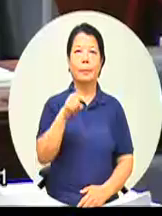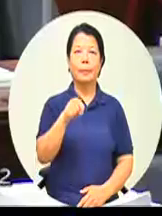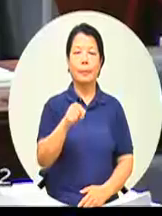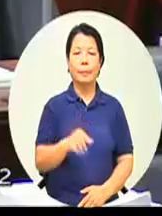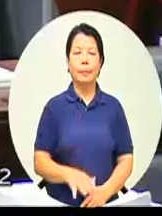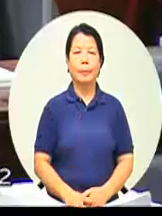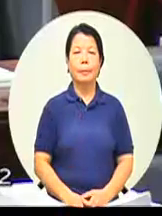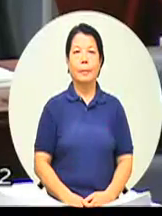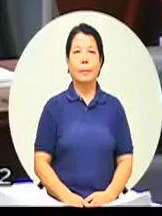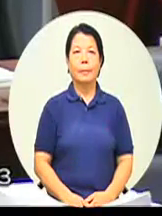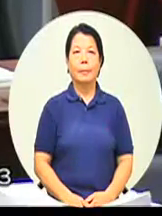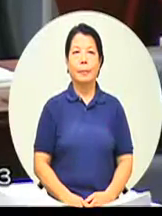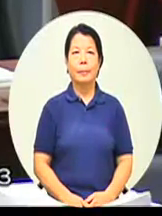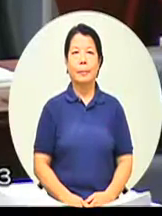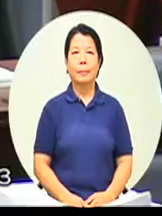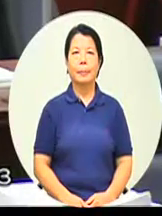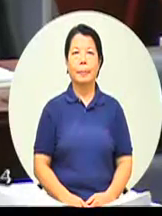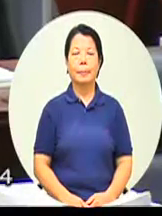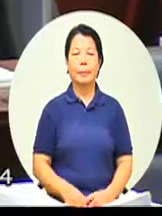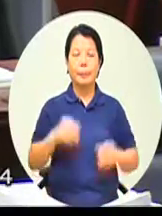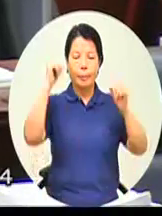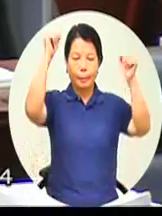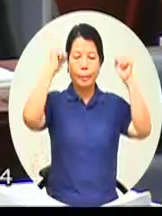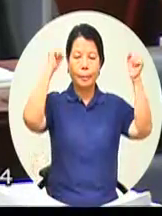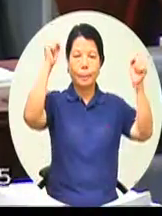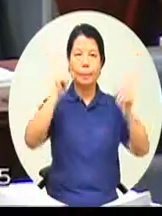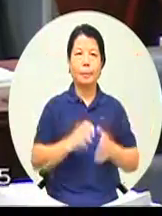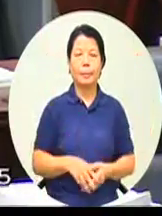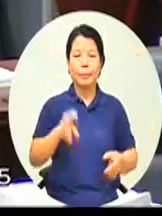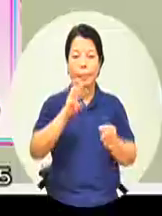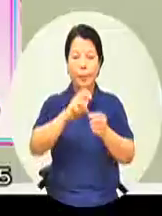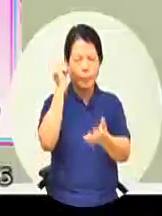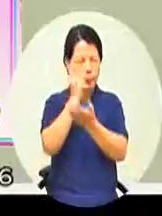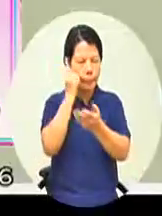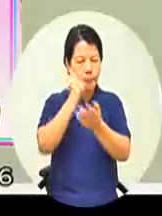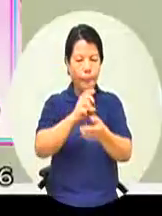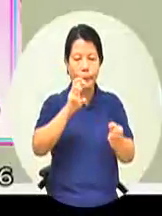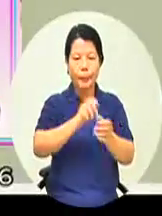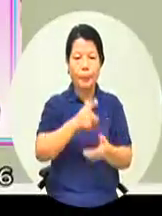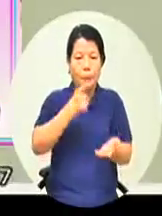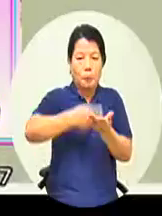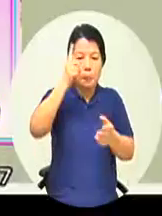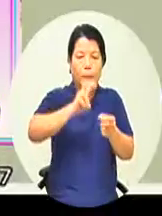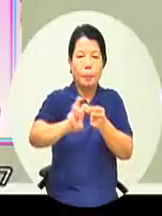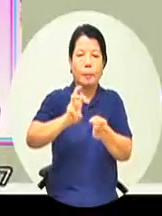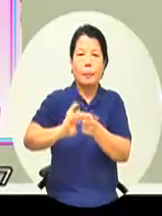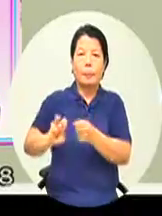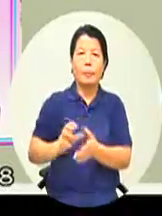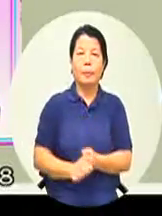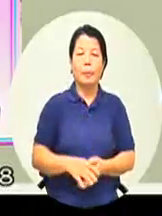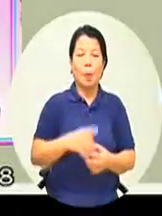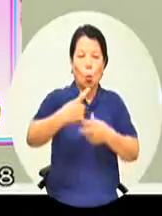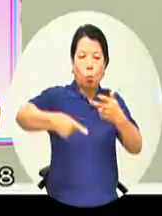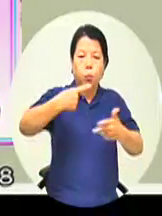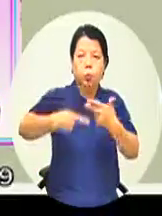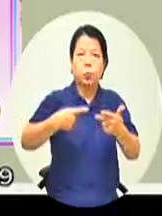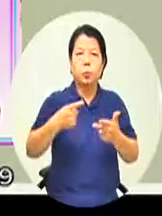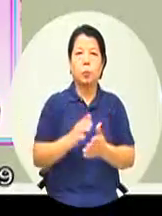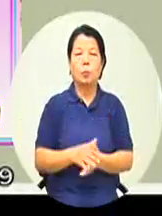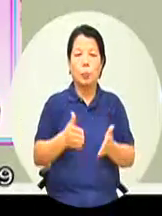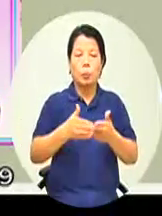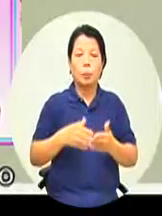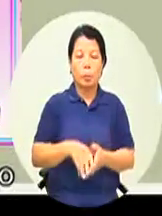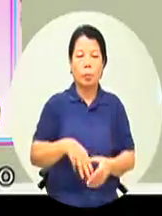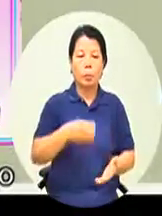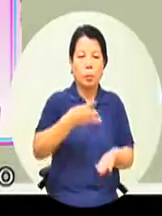咱就是安尼。运动30分钟了，每天一次30分钟了，啊，一个礼拜啊要